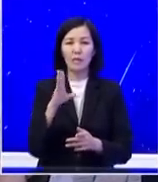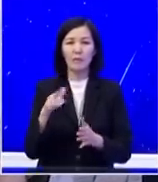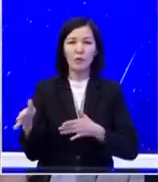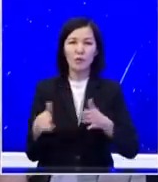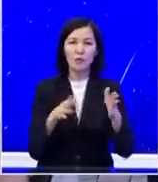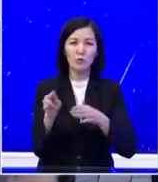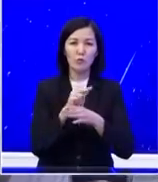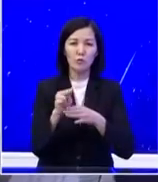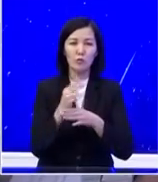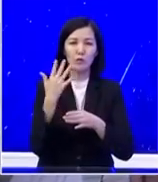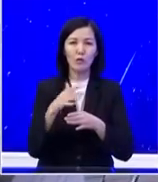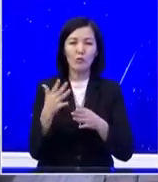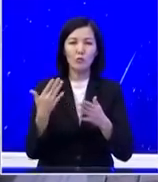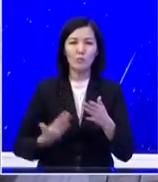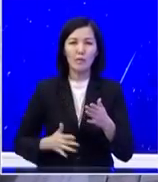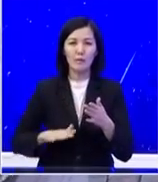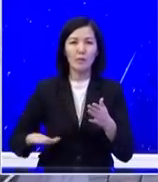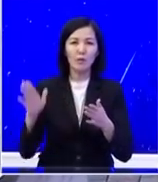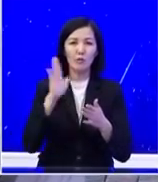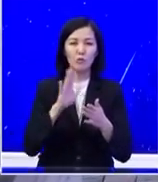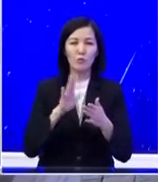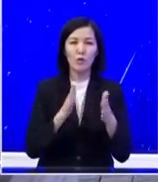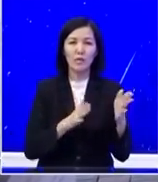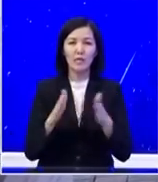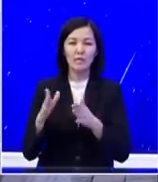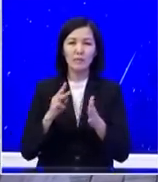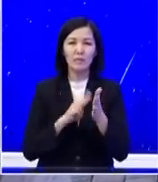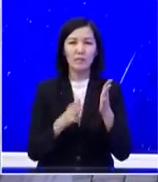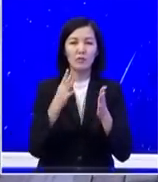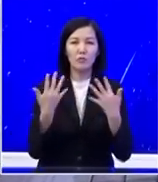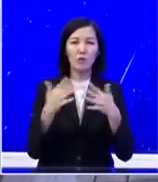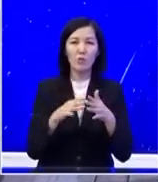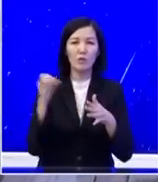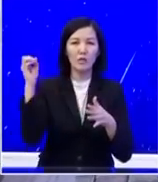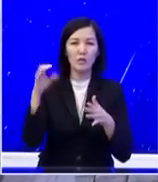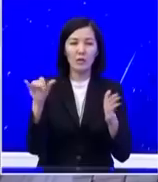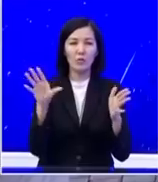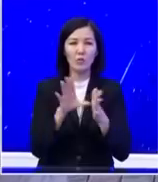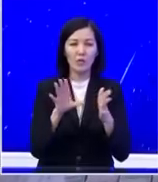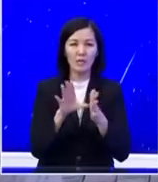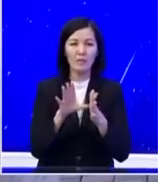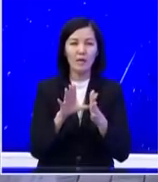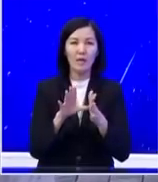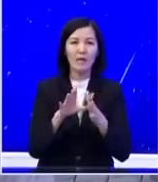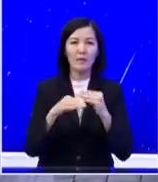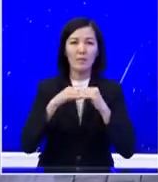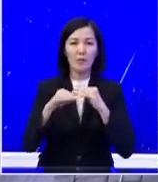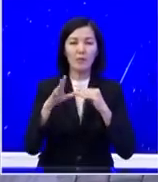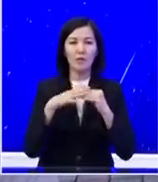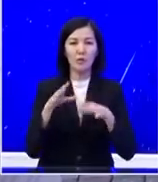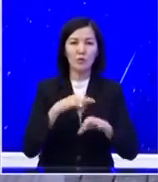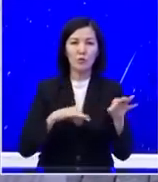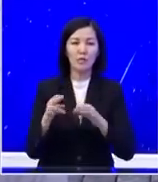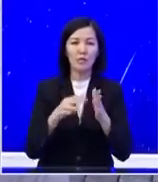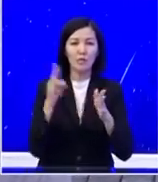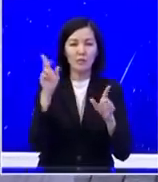қалпына келтіреміз. 53 елді мекеннің ауызсу мәселесін реттейміз. 84 ауылда жарық орнатып, паркеттер төсейміз. Жол картасы бойынша 7